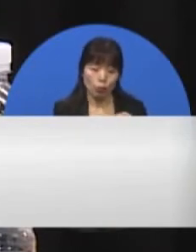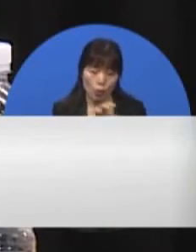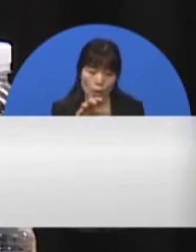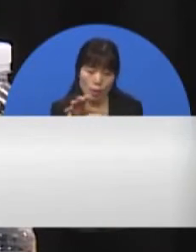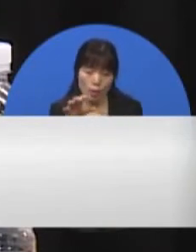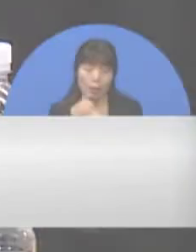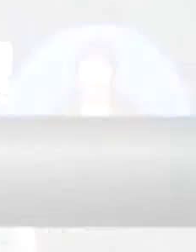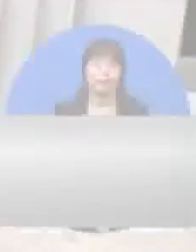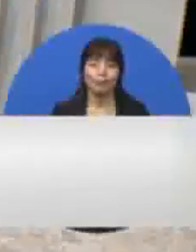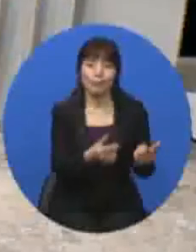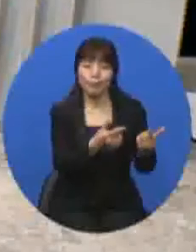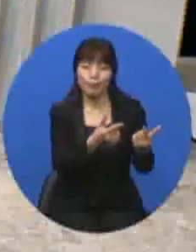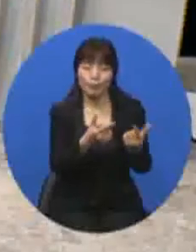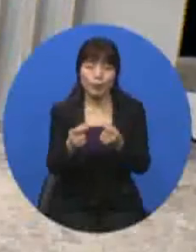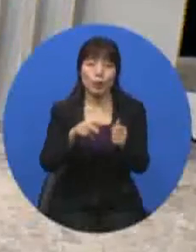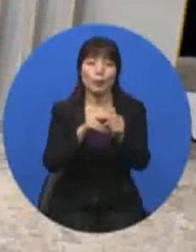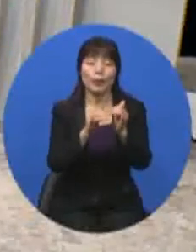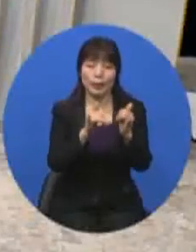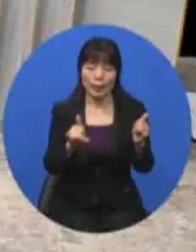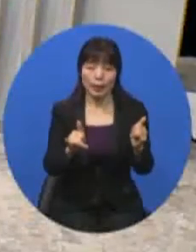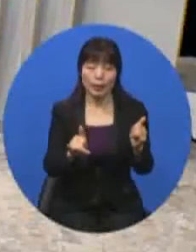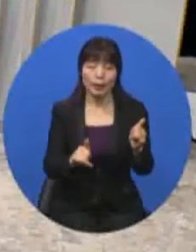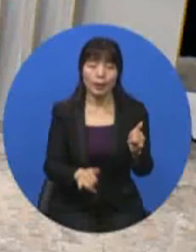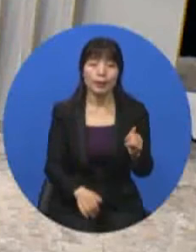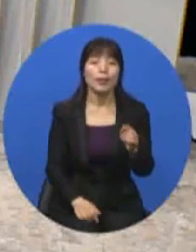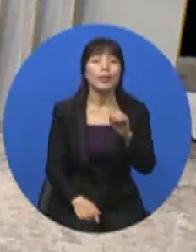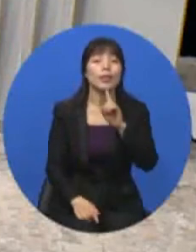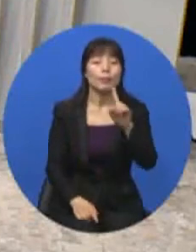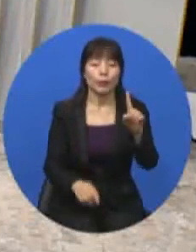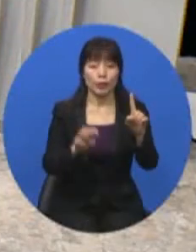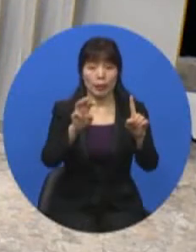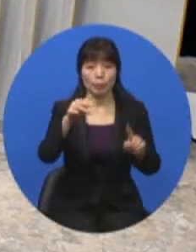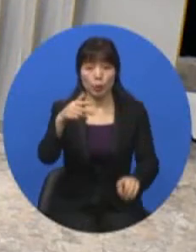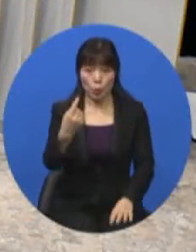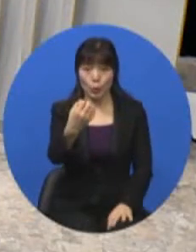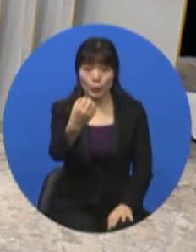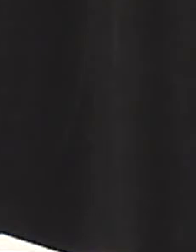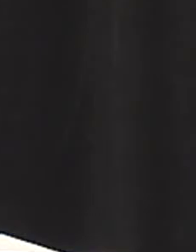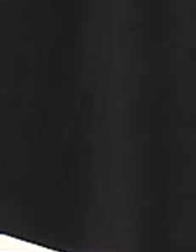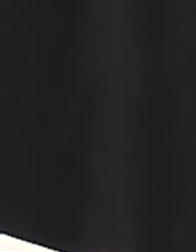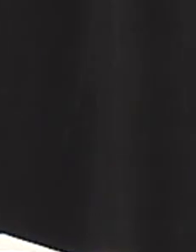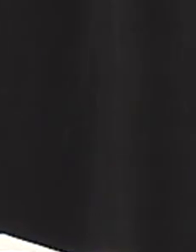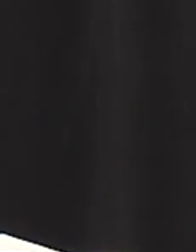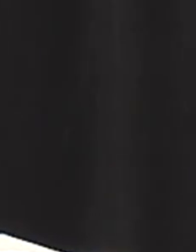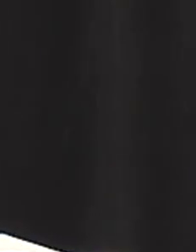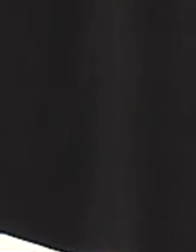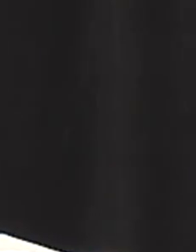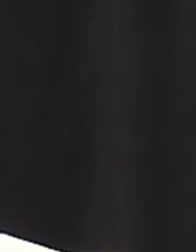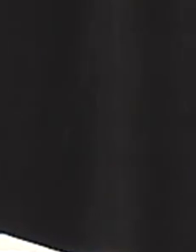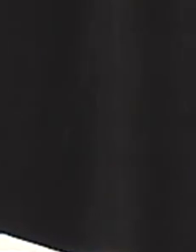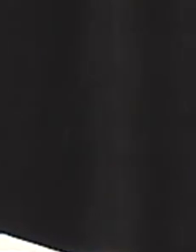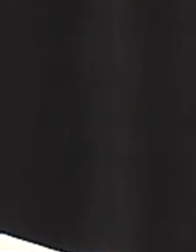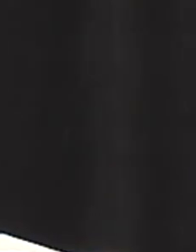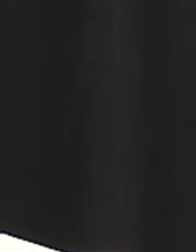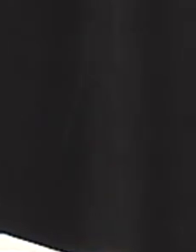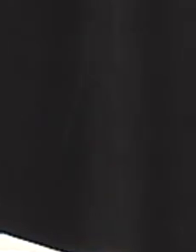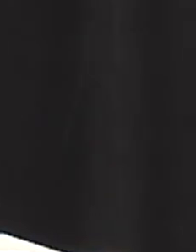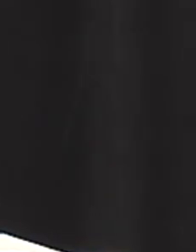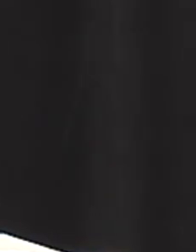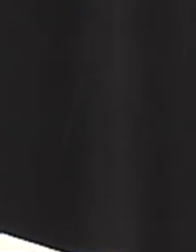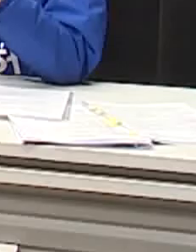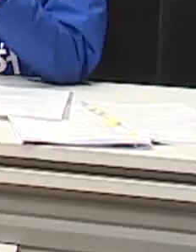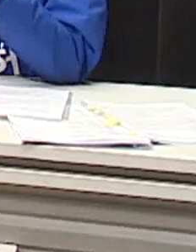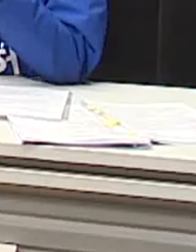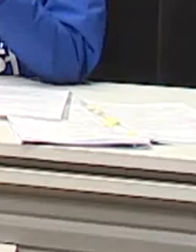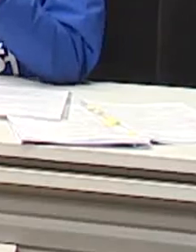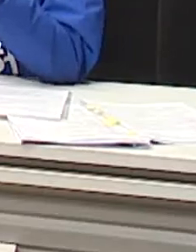용도가 검토돼야 하고요. 이 밖에도 동구 수문통 물길 복원과 교통 인프라 확충 등에 대한 자신의 생각과 대안